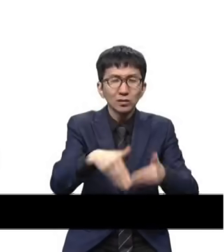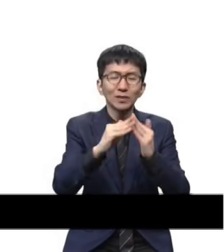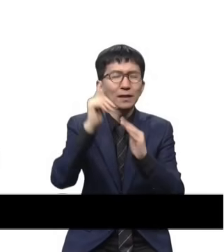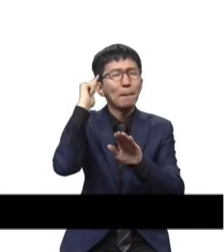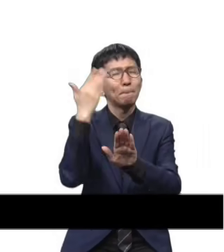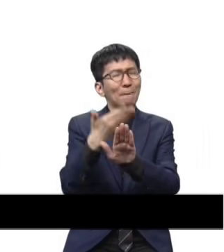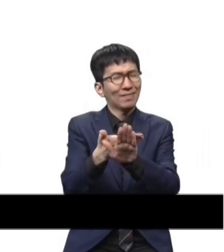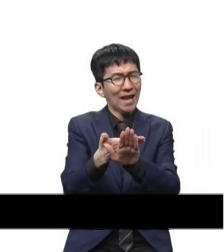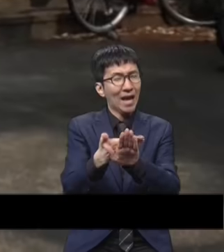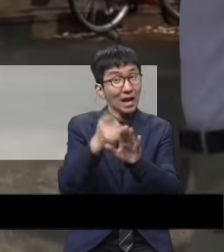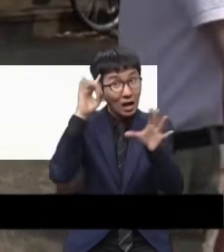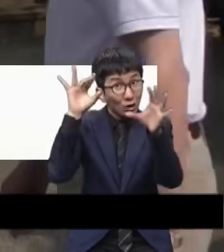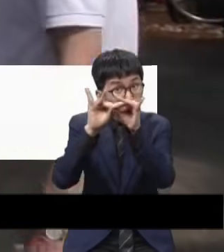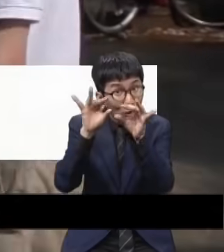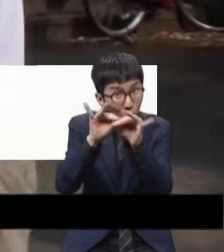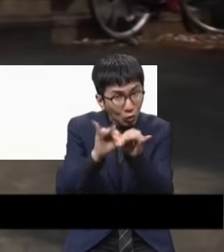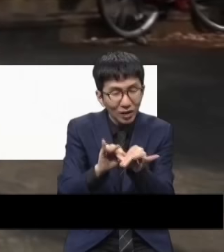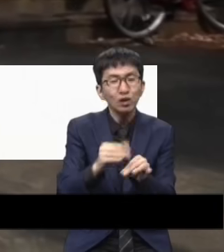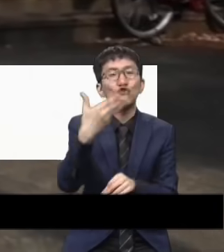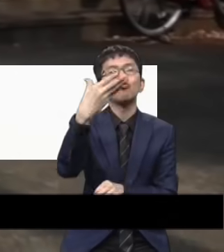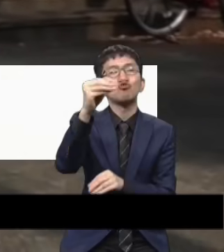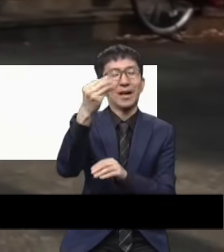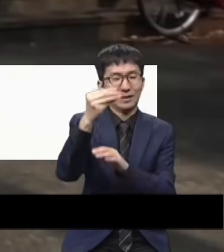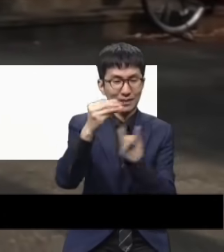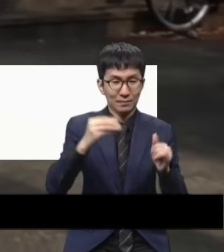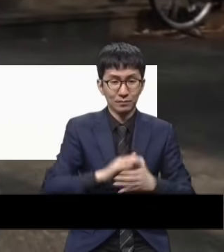동참했습니다. 올림픽